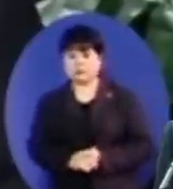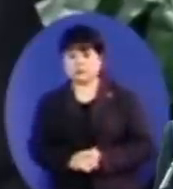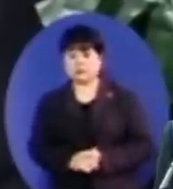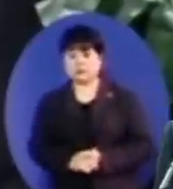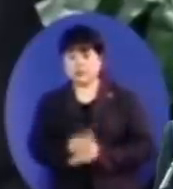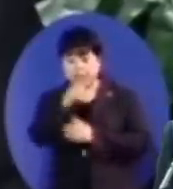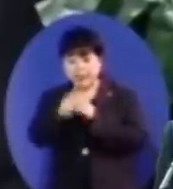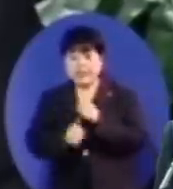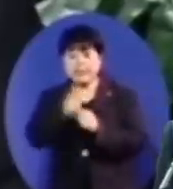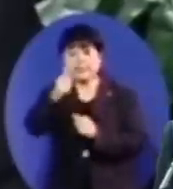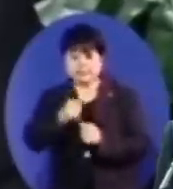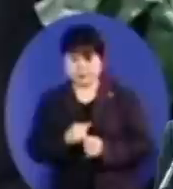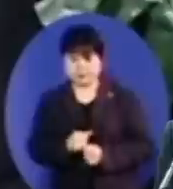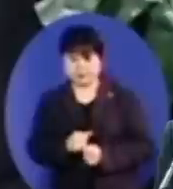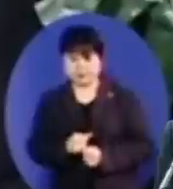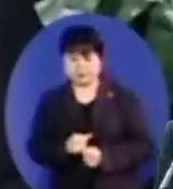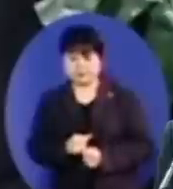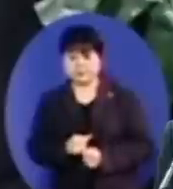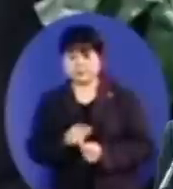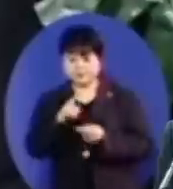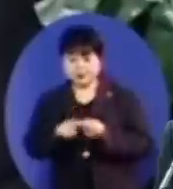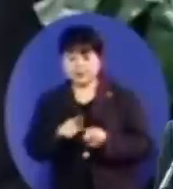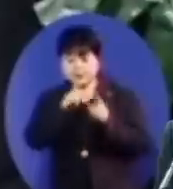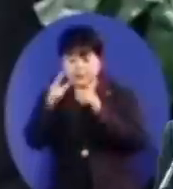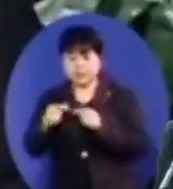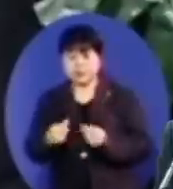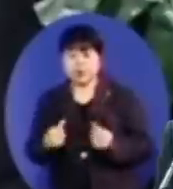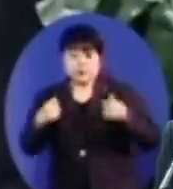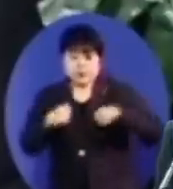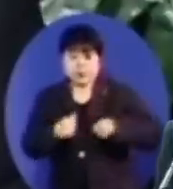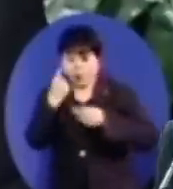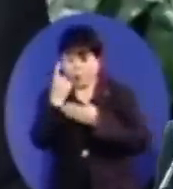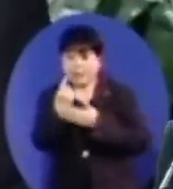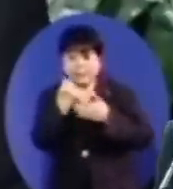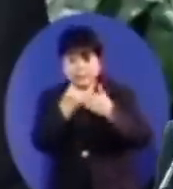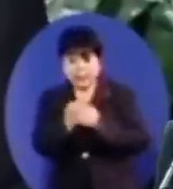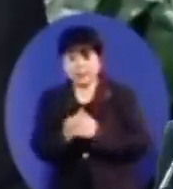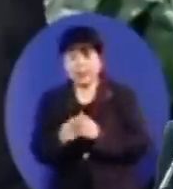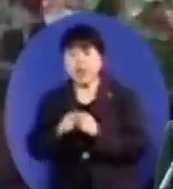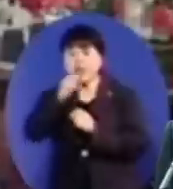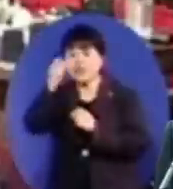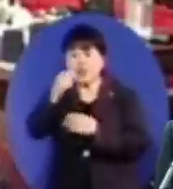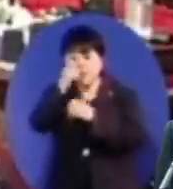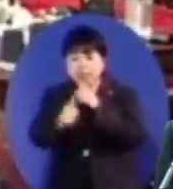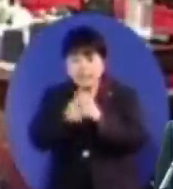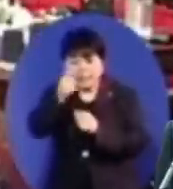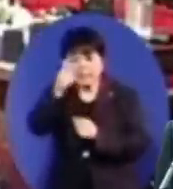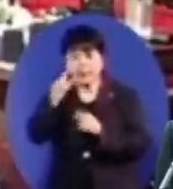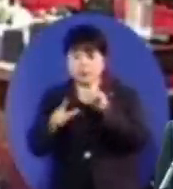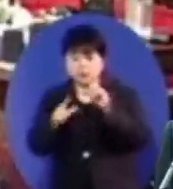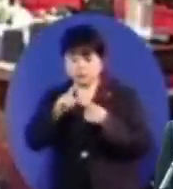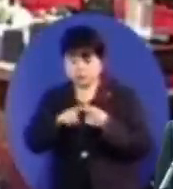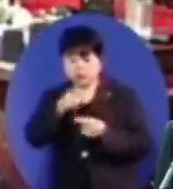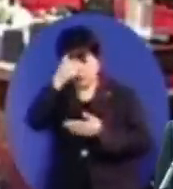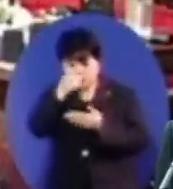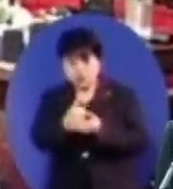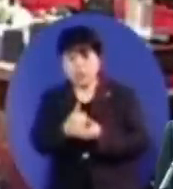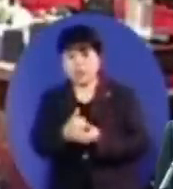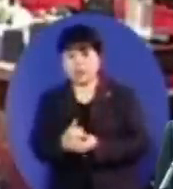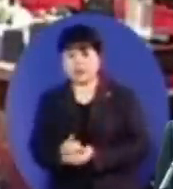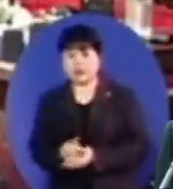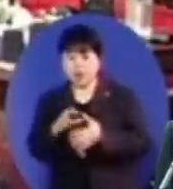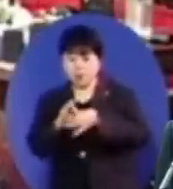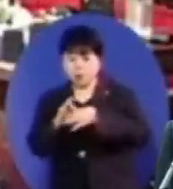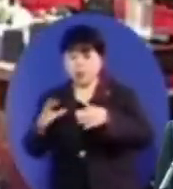그는 하나님으로서의 사람을 몸을 써 오셨으므로 영원한 하나님 죄와